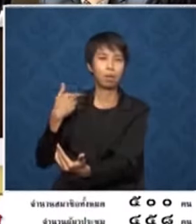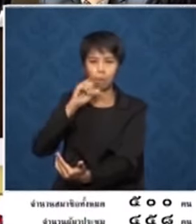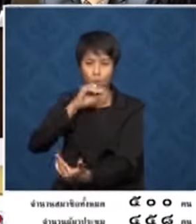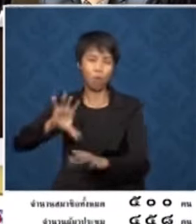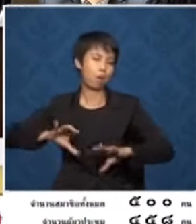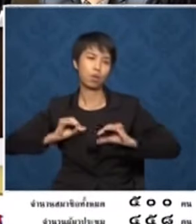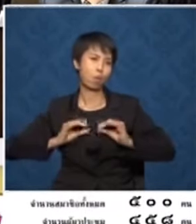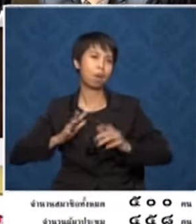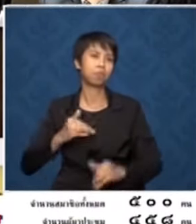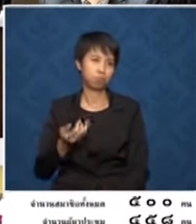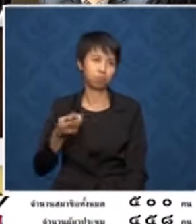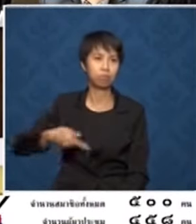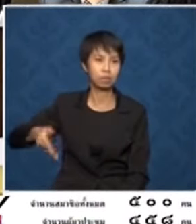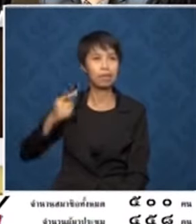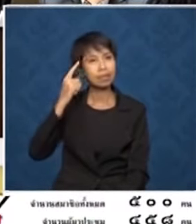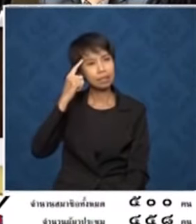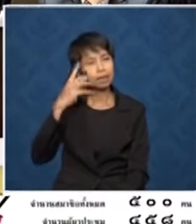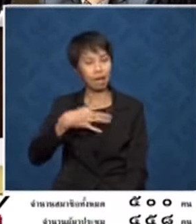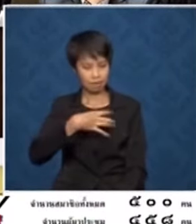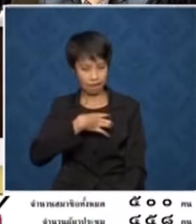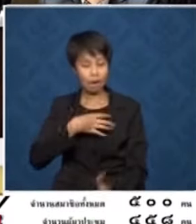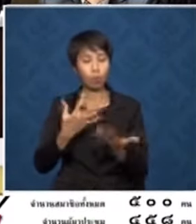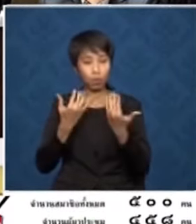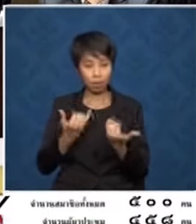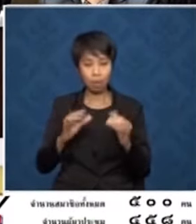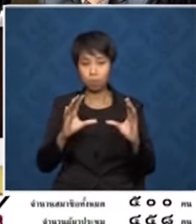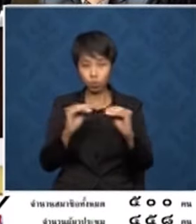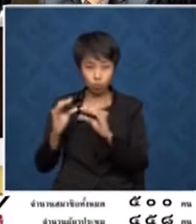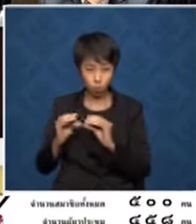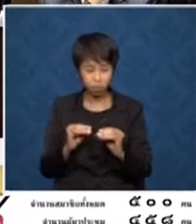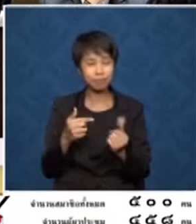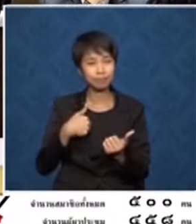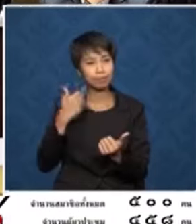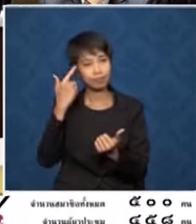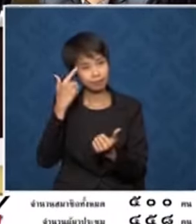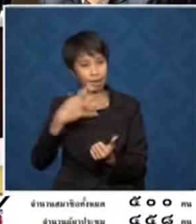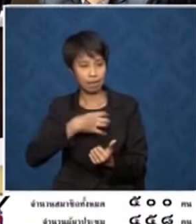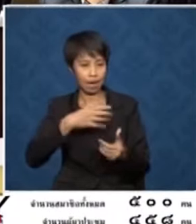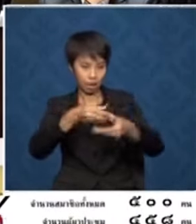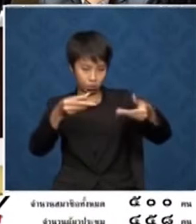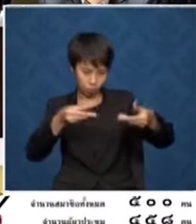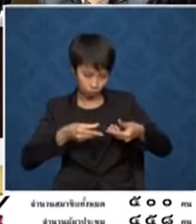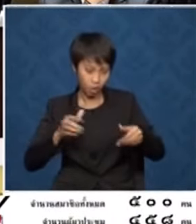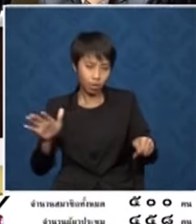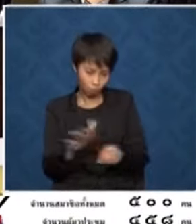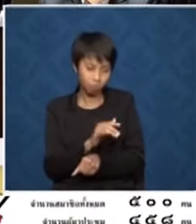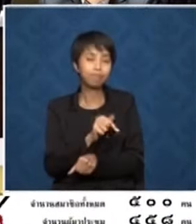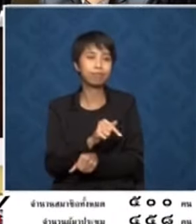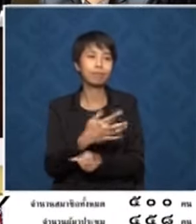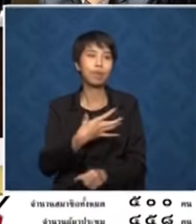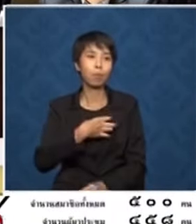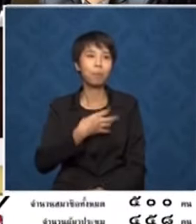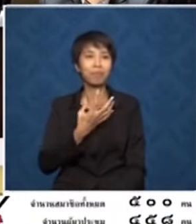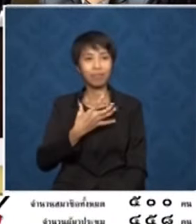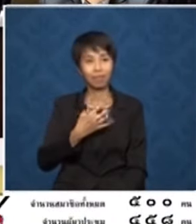จำนวนสมาชิกใช่มั้ยตอนนี้มีเท่าไหร่สมาชิก 500ก็ต้อง 250น้องไปบค่ะสุดท้าย19:00นเริ่มนัก